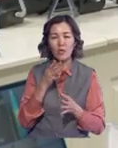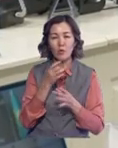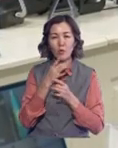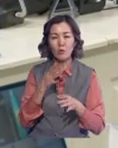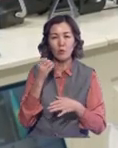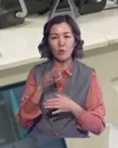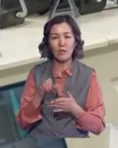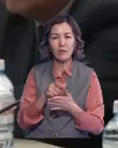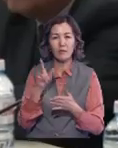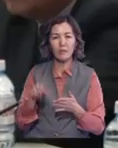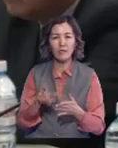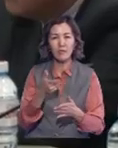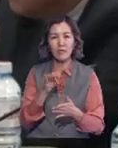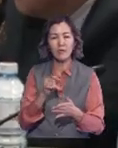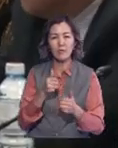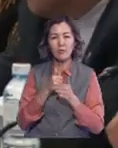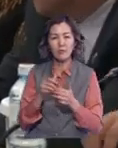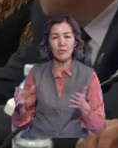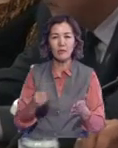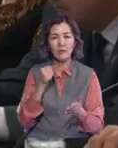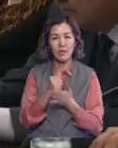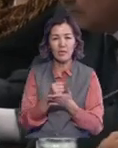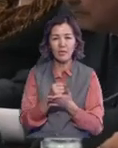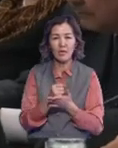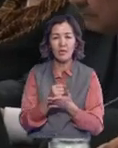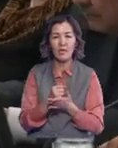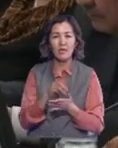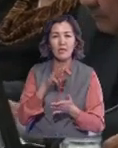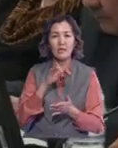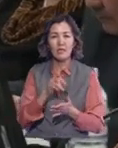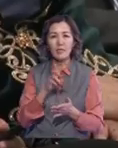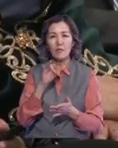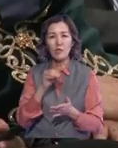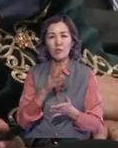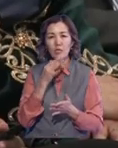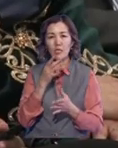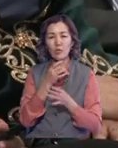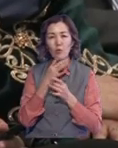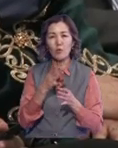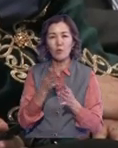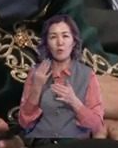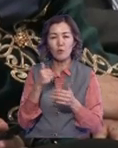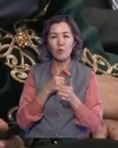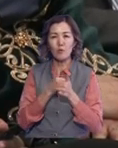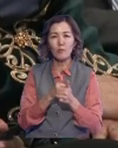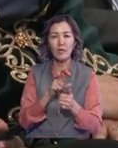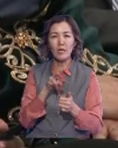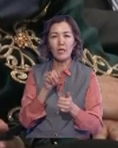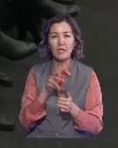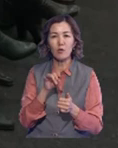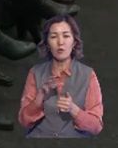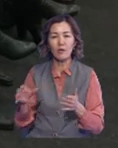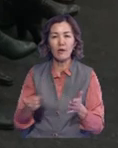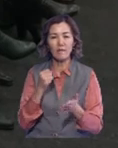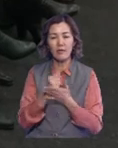басшысы Гамзе Гайдаров орынбасары болып сайланды. Оның орнына татар башқұрт этномәдени орталығының бұрынғы орынбасары Эльдар